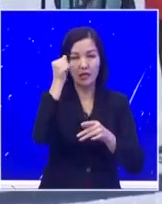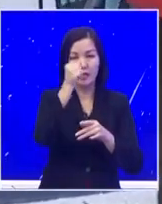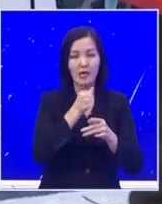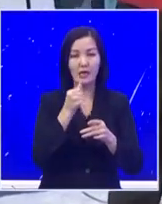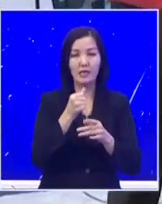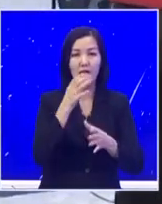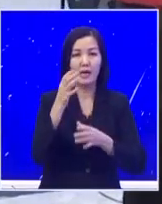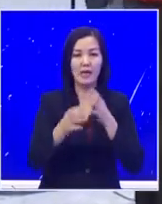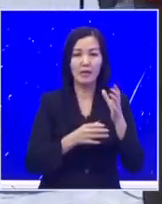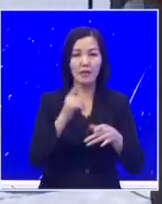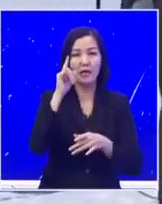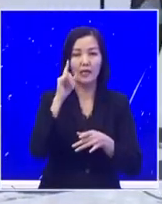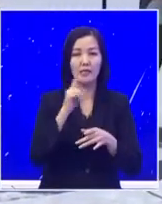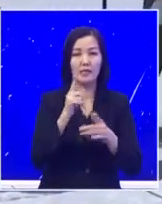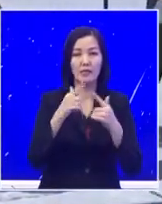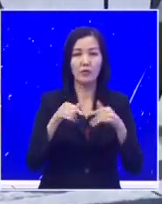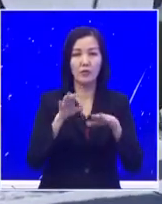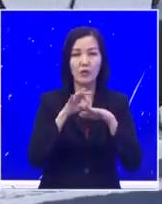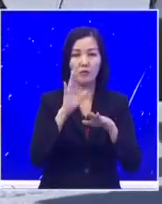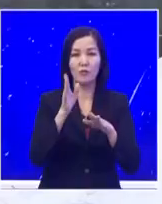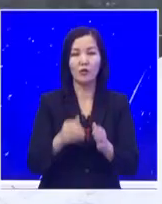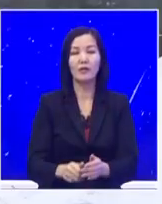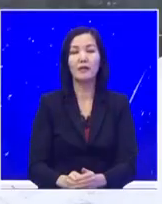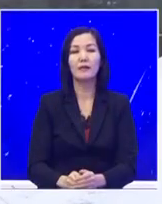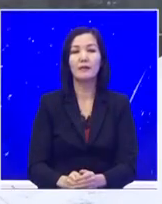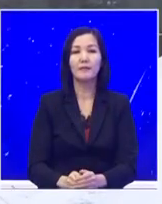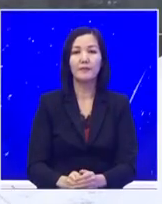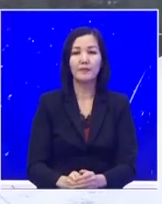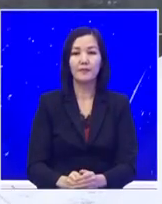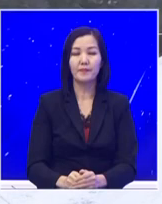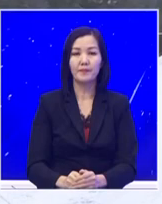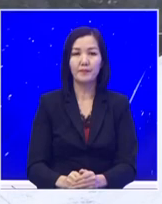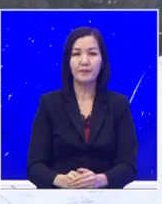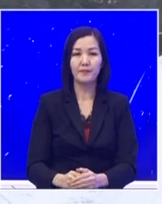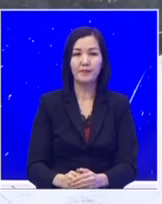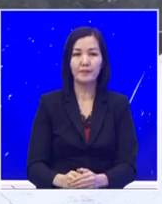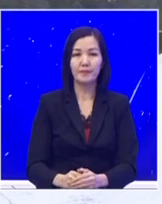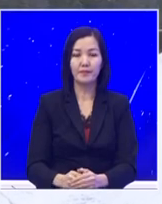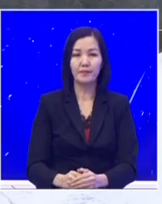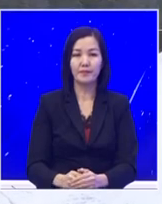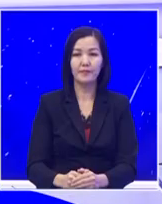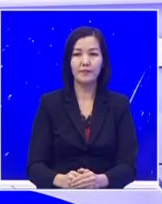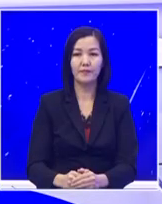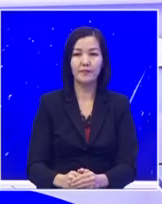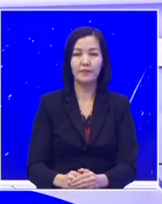журналистер бәсекесі Қазақстанда ұйымдастырылмақ. Медет Жұмабай, Аманжол Жөнкөшев, Жетісу телеарнасы.